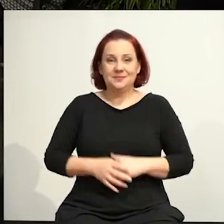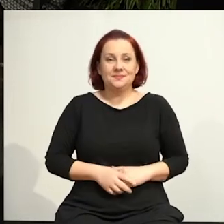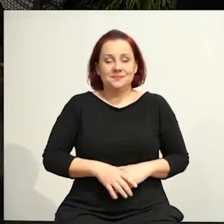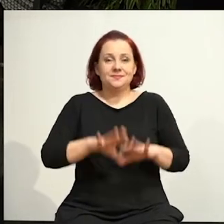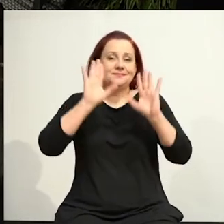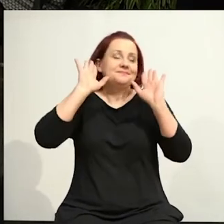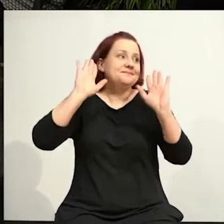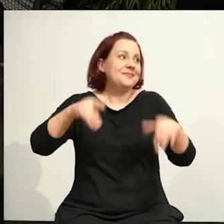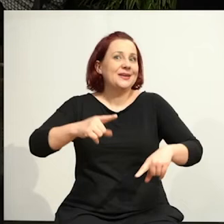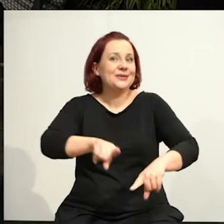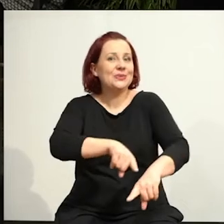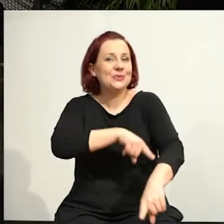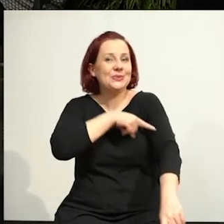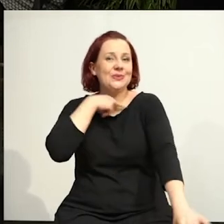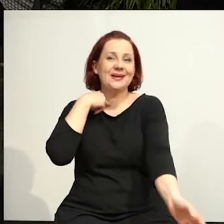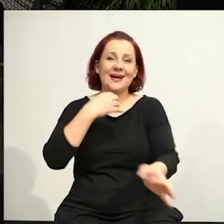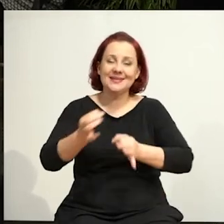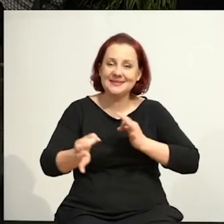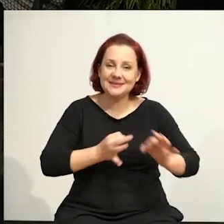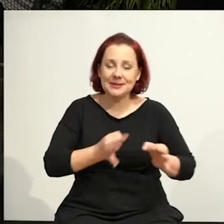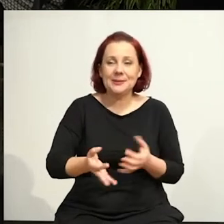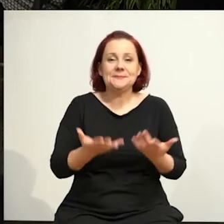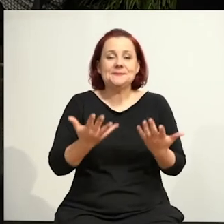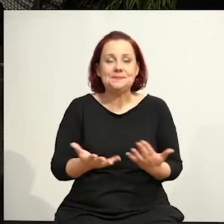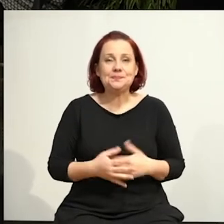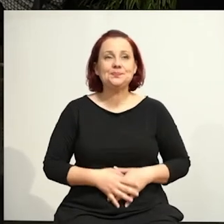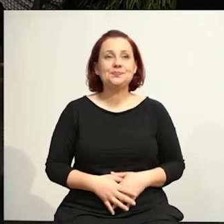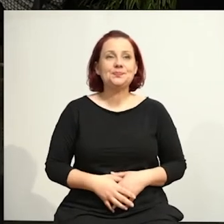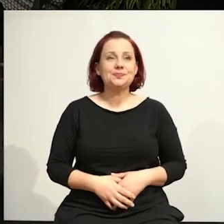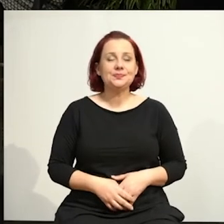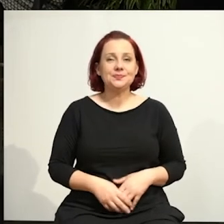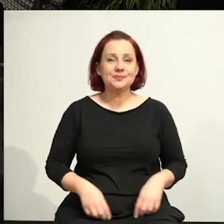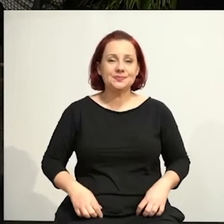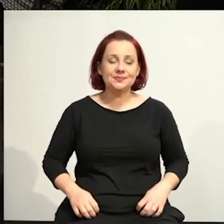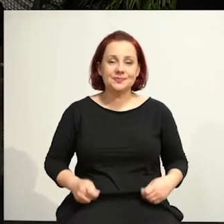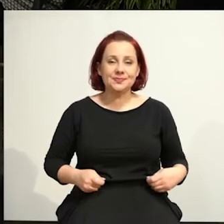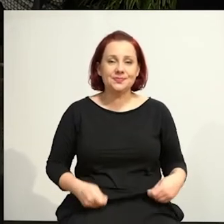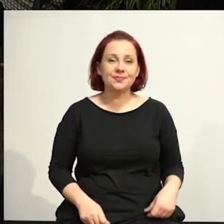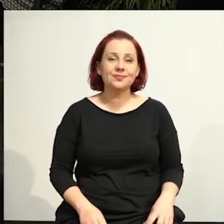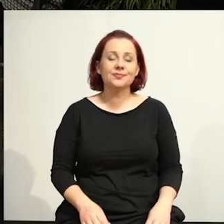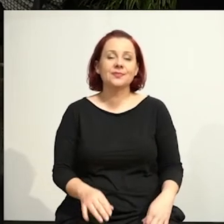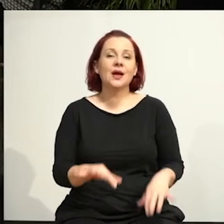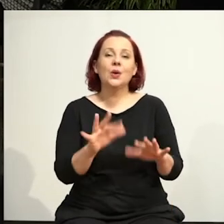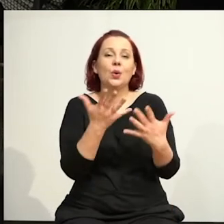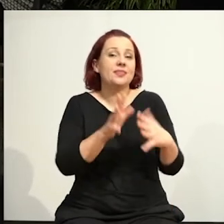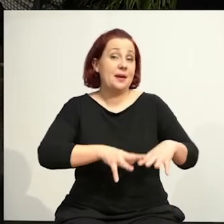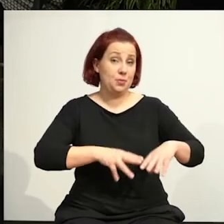Długa historia, natomiast no, to jest tak, że powiedzmy początek był taki, że kiedy